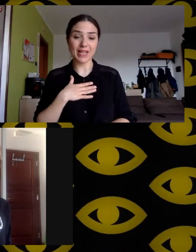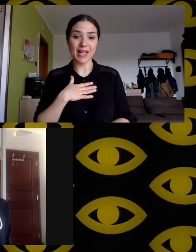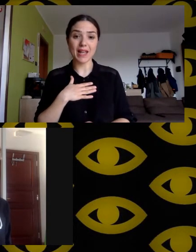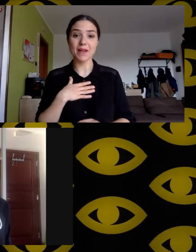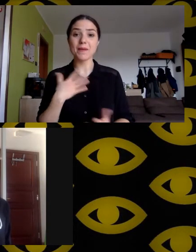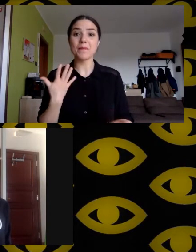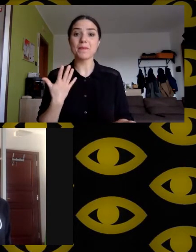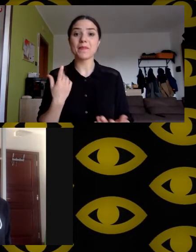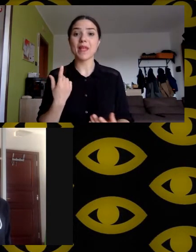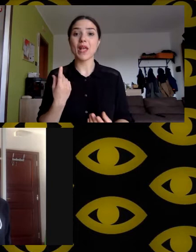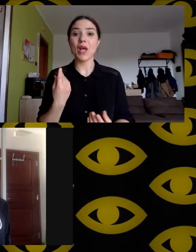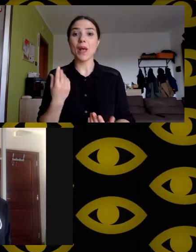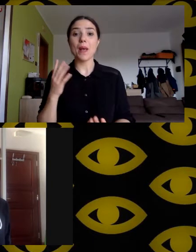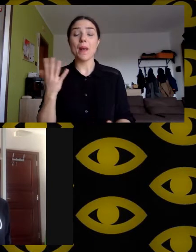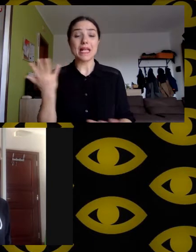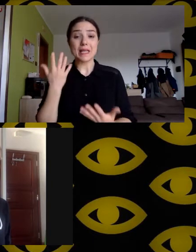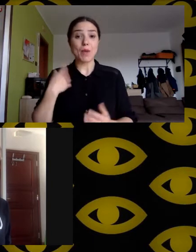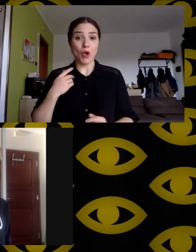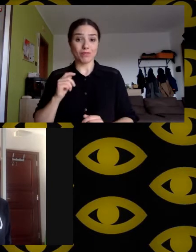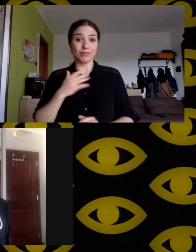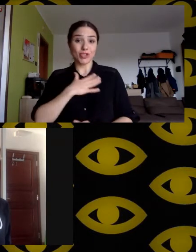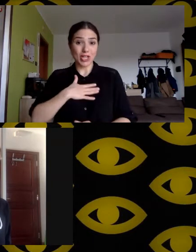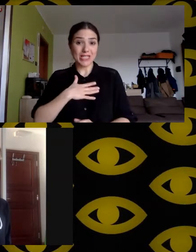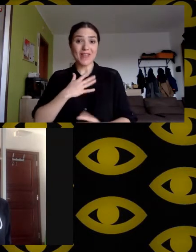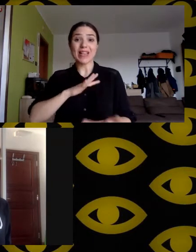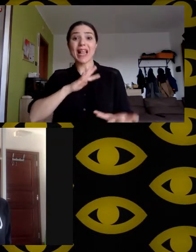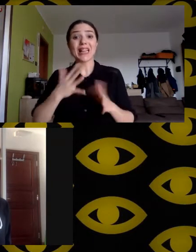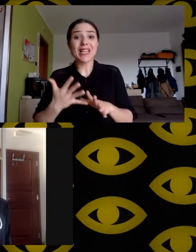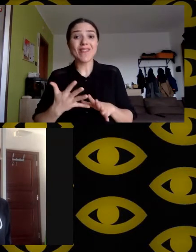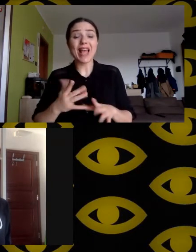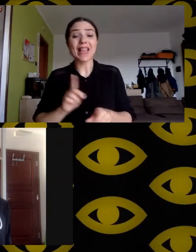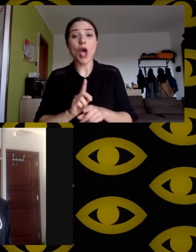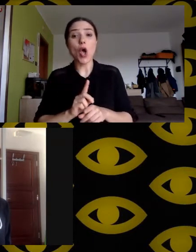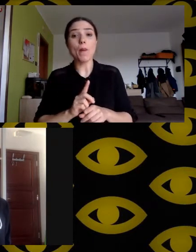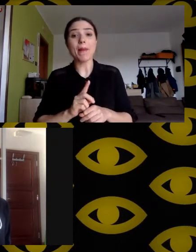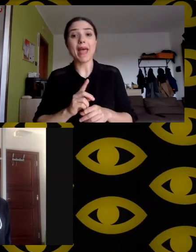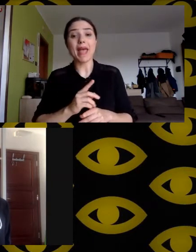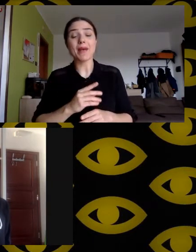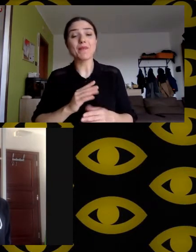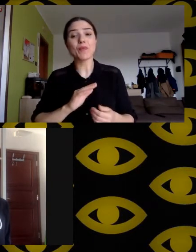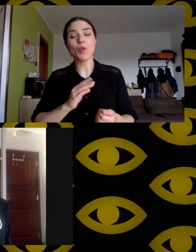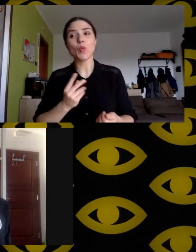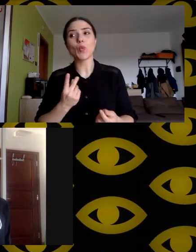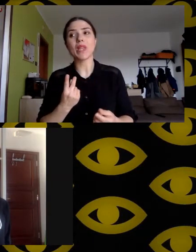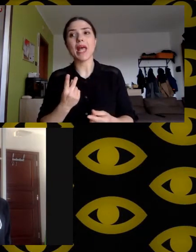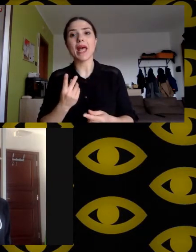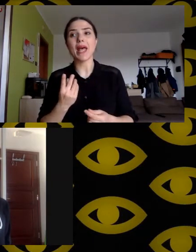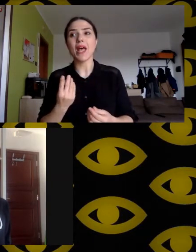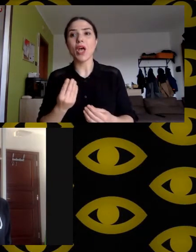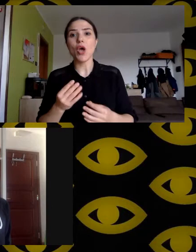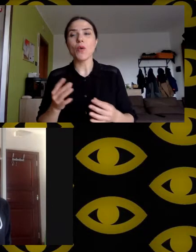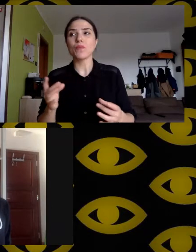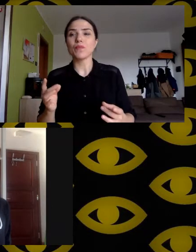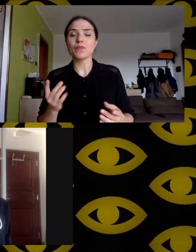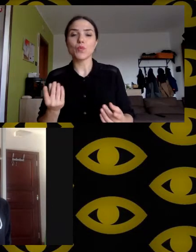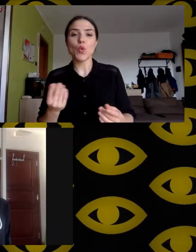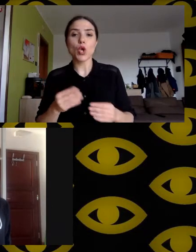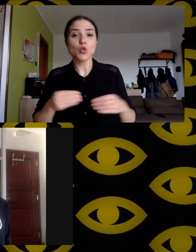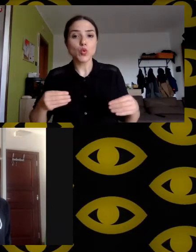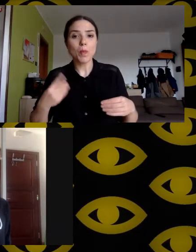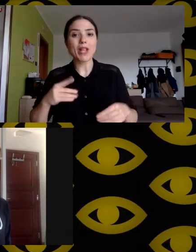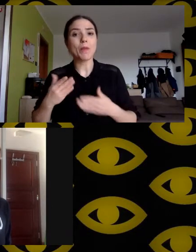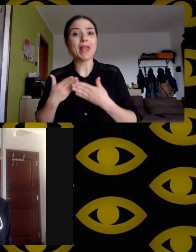realtà diventano mezzi per aiutare molte altre persone. E devo dire che ogni volta che aiuto qualcuno è come se il mio